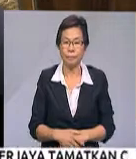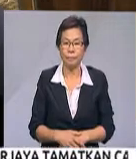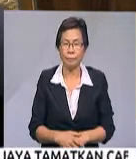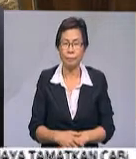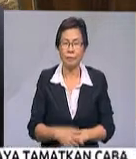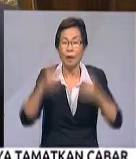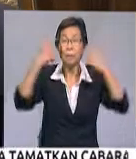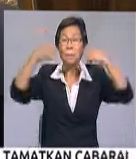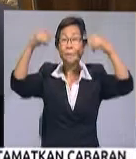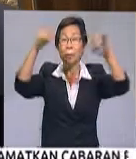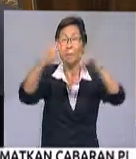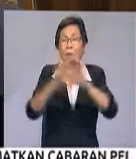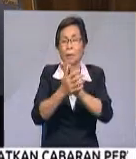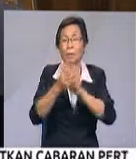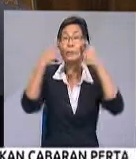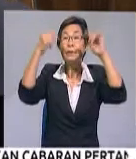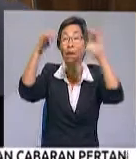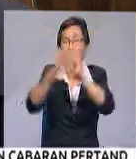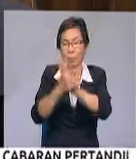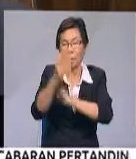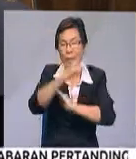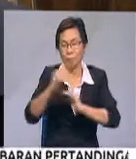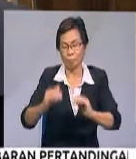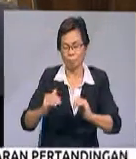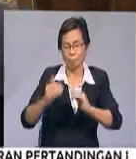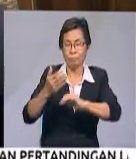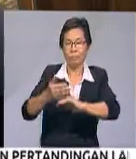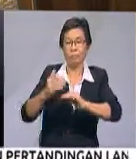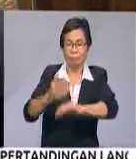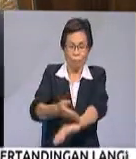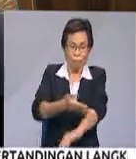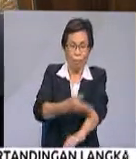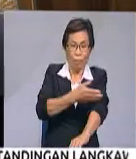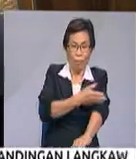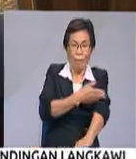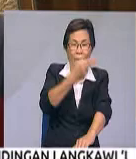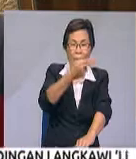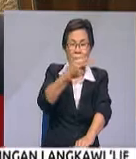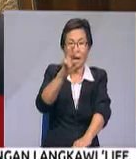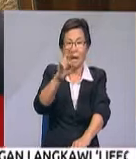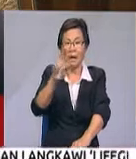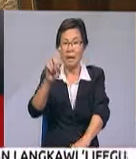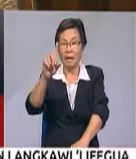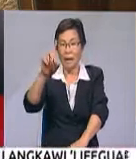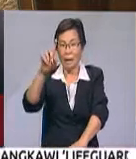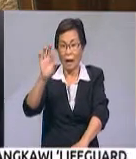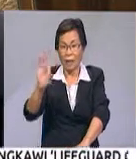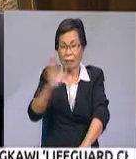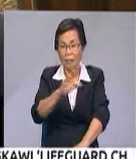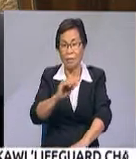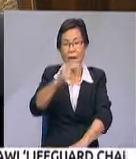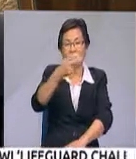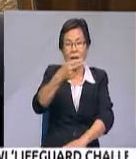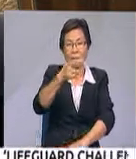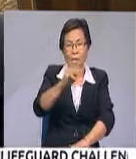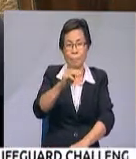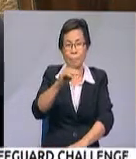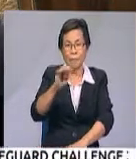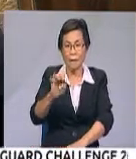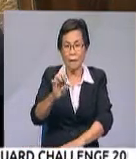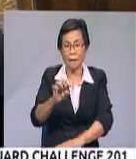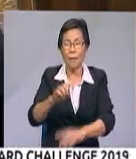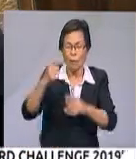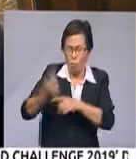Mencapai kemahiran dan upskilling di dalam agensi-agensi seperti HRDF dan juga SME Corp di mana mereka boleh melatih